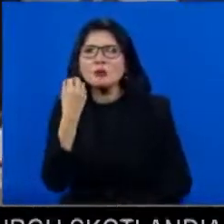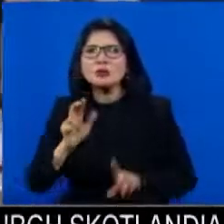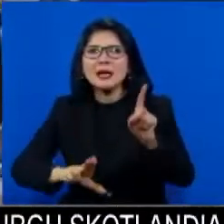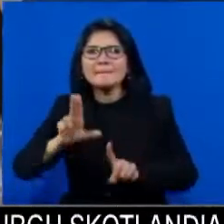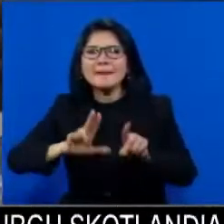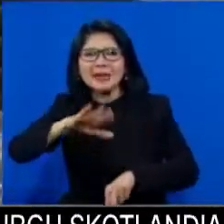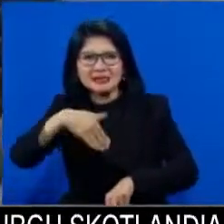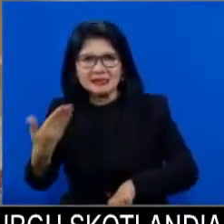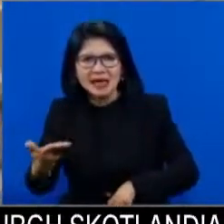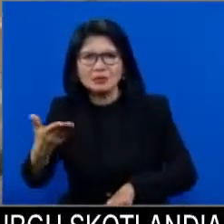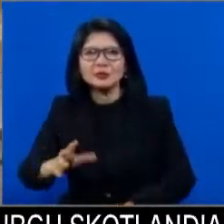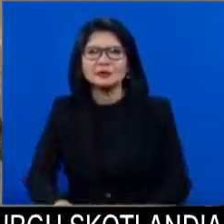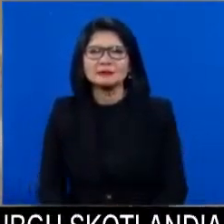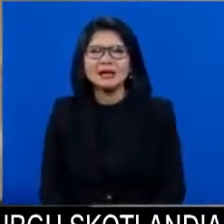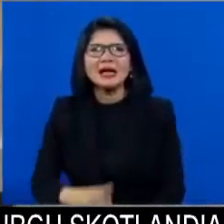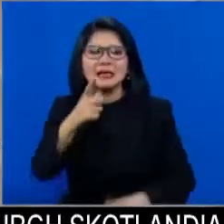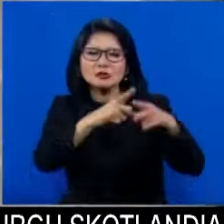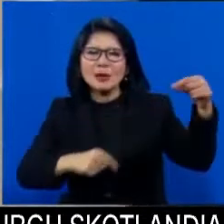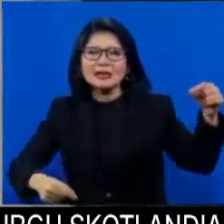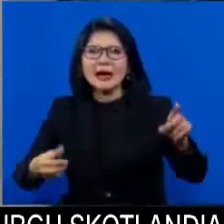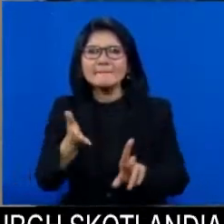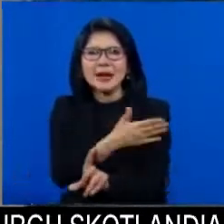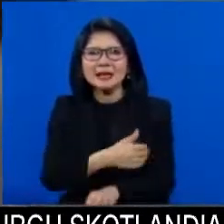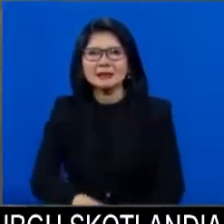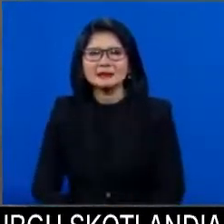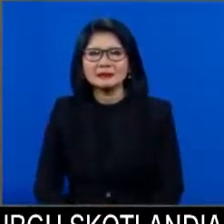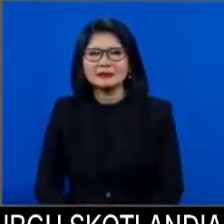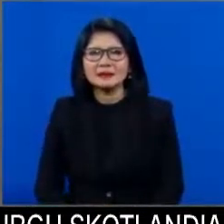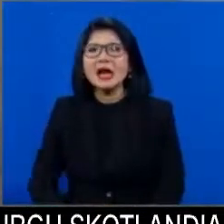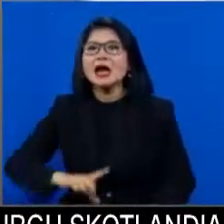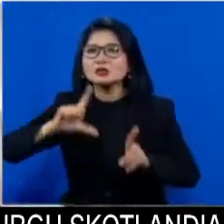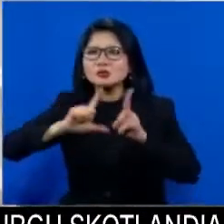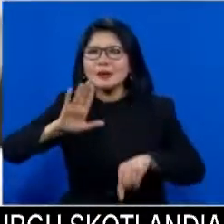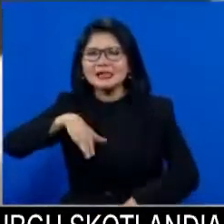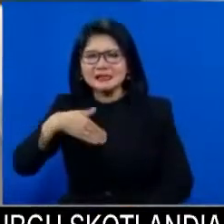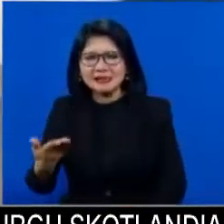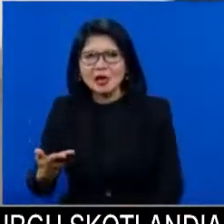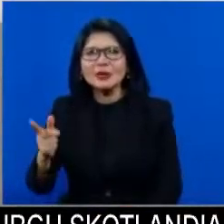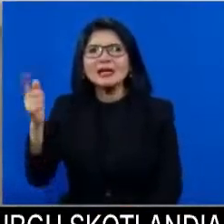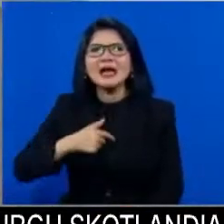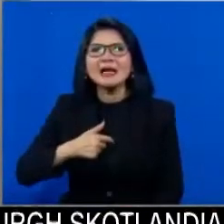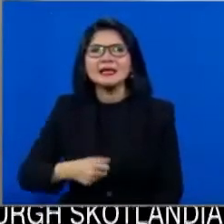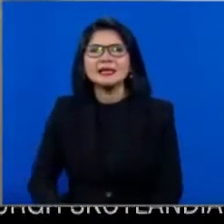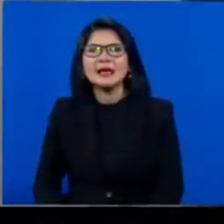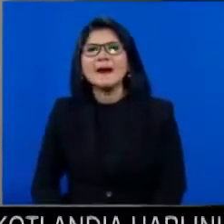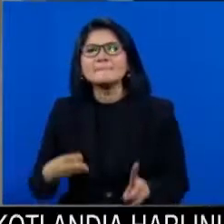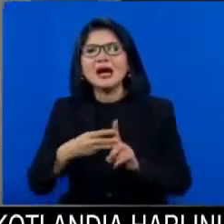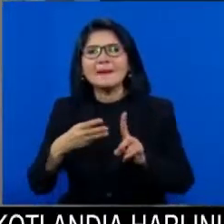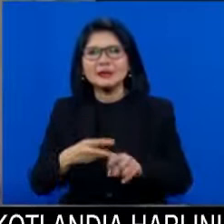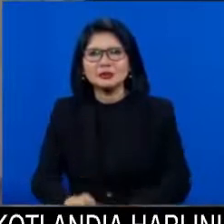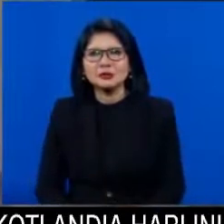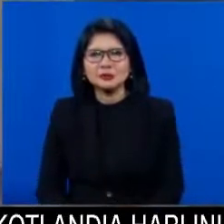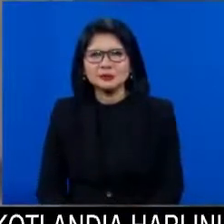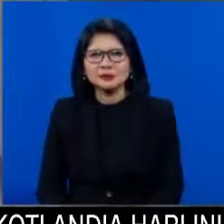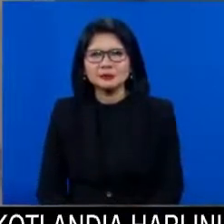warga Kabupaten Tanah Datar, Sumatera Barat, serta IH, 17 tahun warga Bangka Belitung. Kedua santri kelas 6